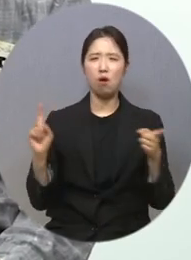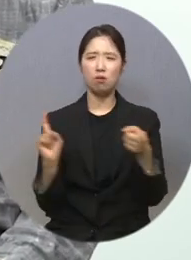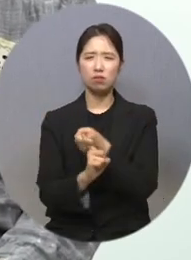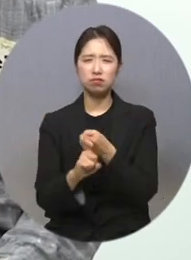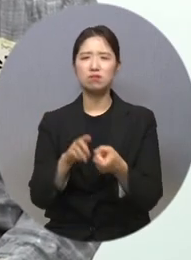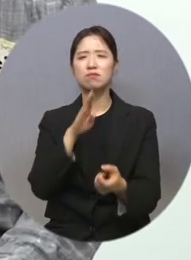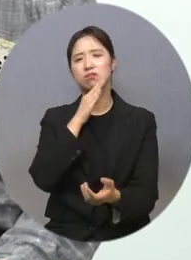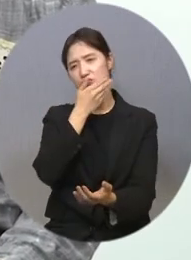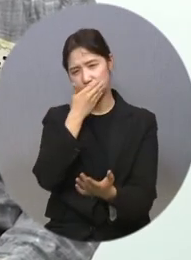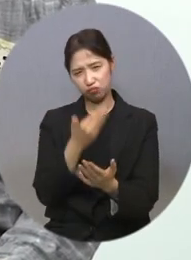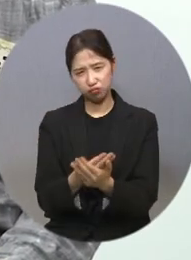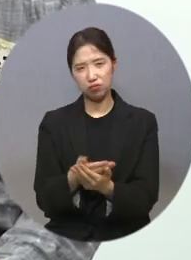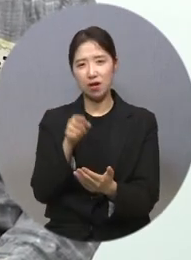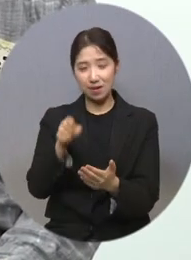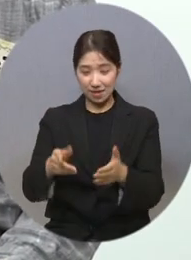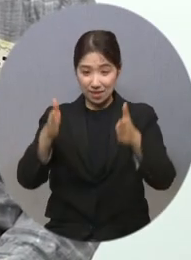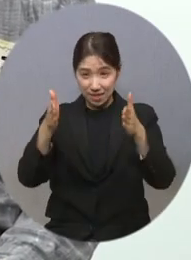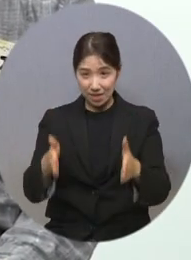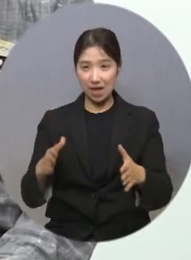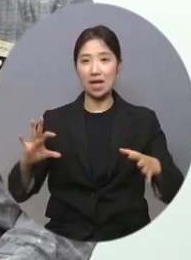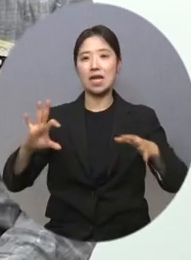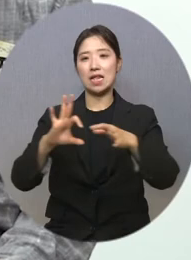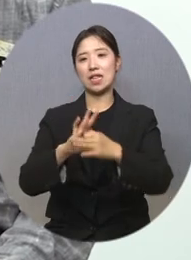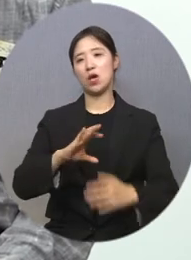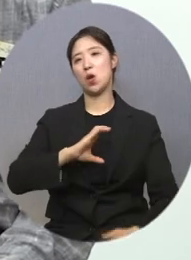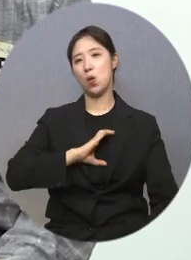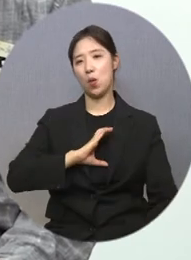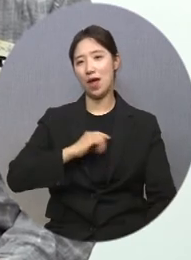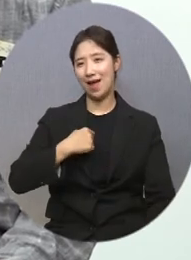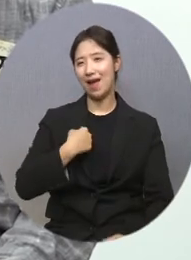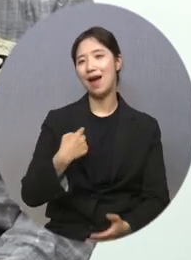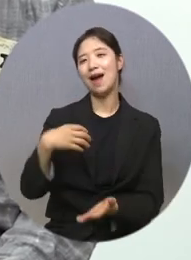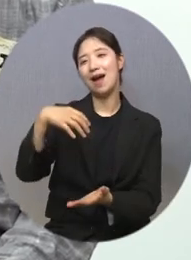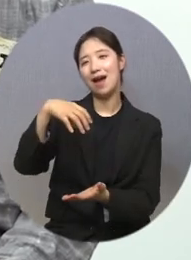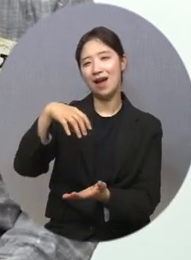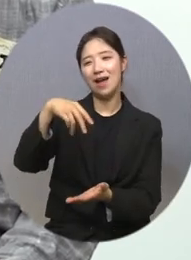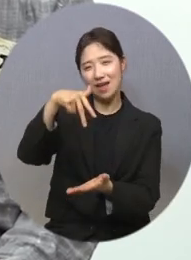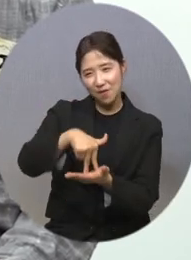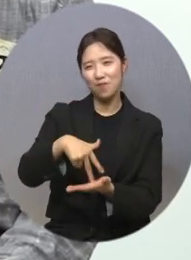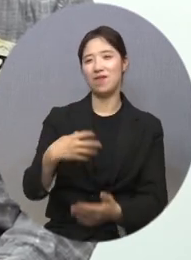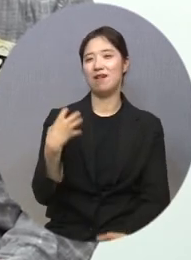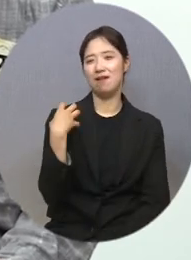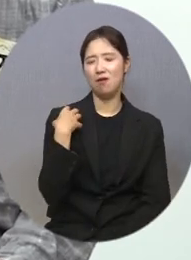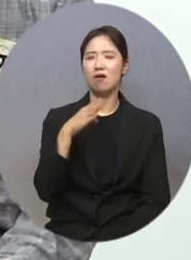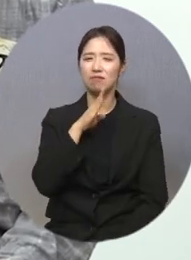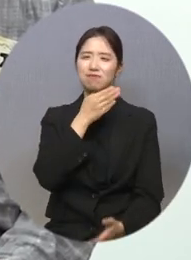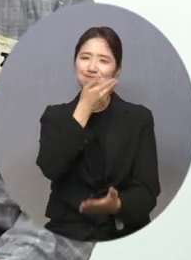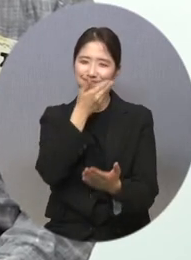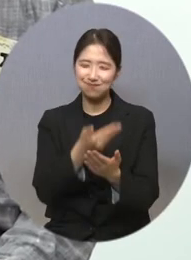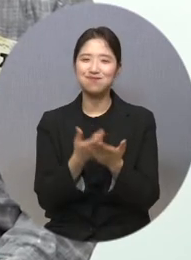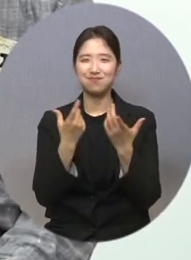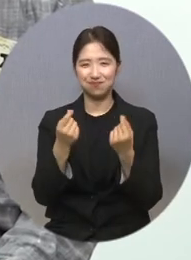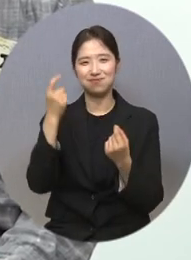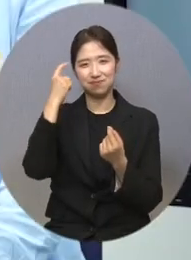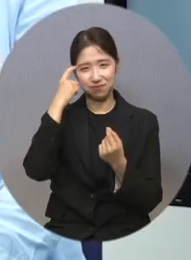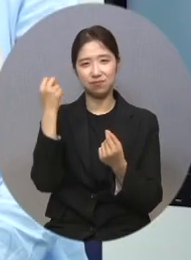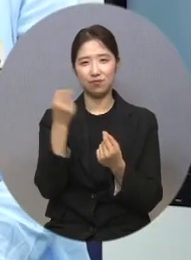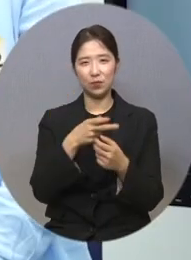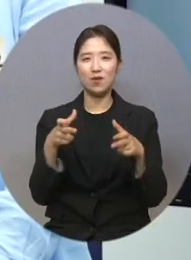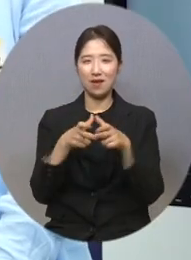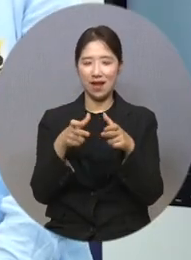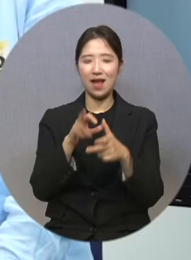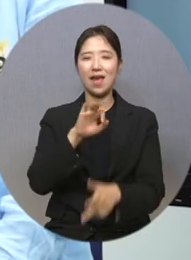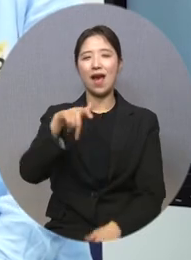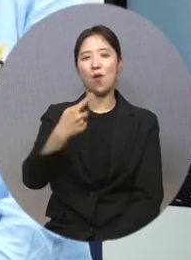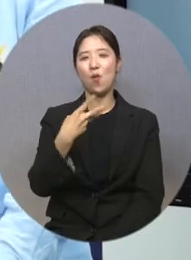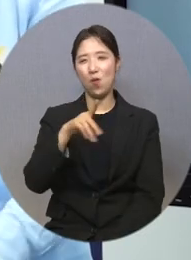중요하고 그 사이를 잇는 코다 역할도 너무 중요하다는 것을 다시 한번 말씀드리고 싶고 이렇게 장애인 아고라에 나와서